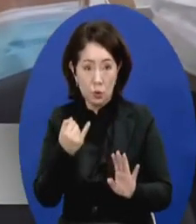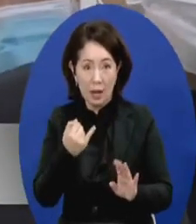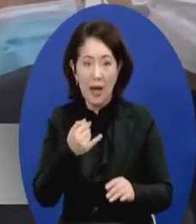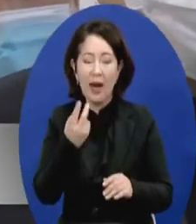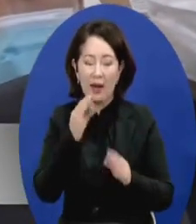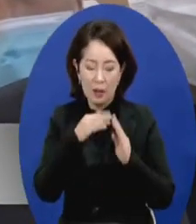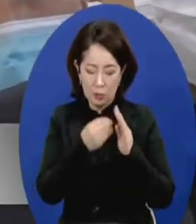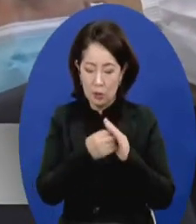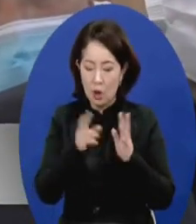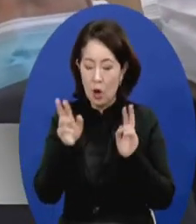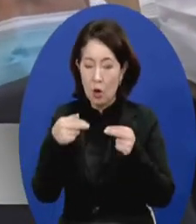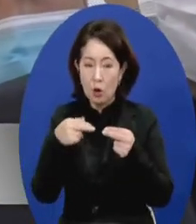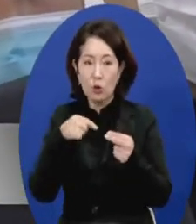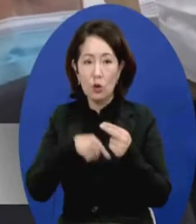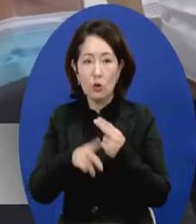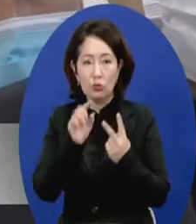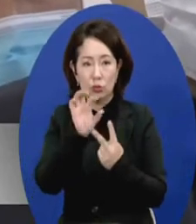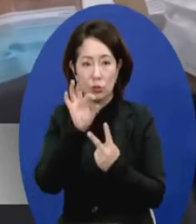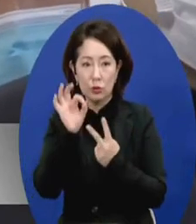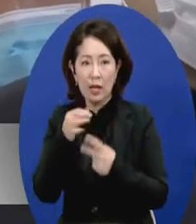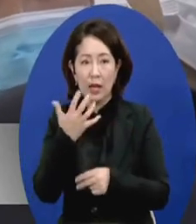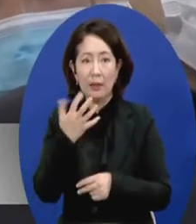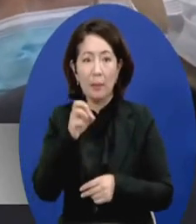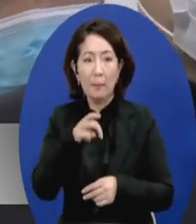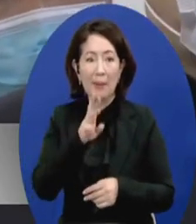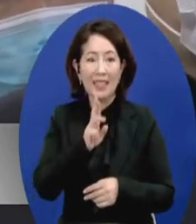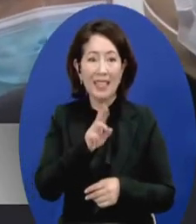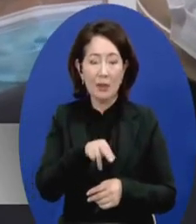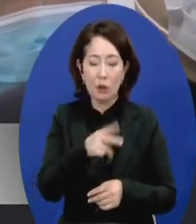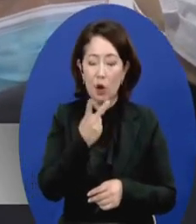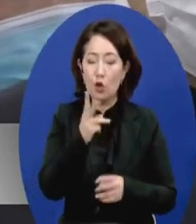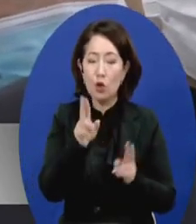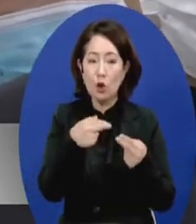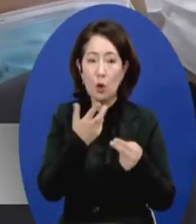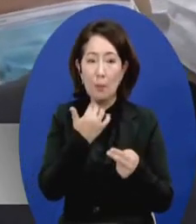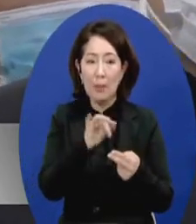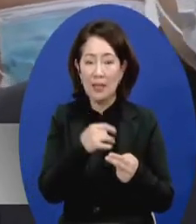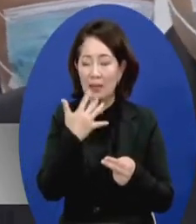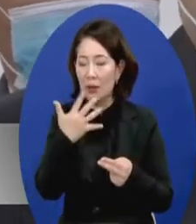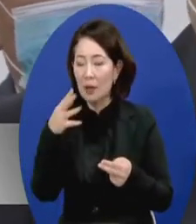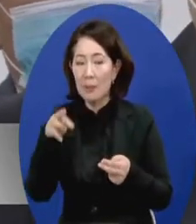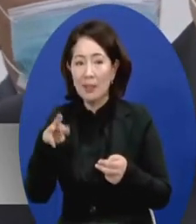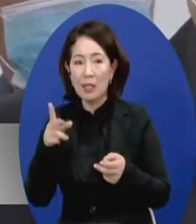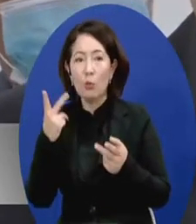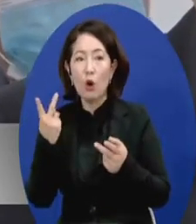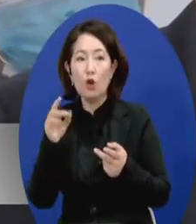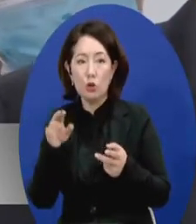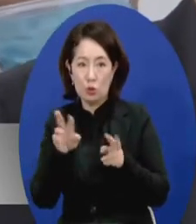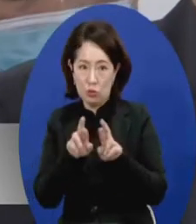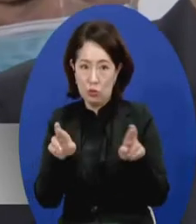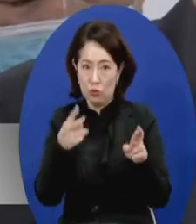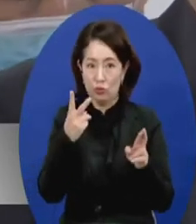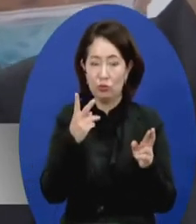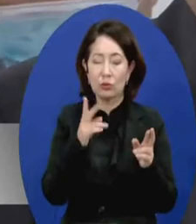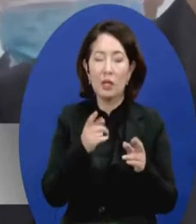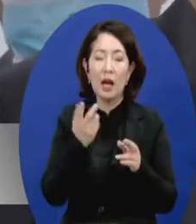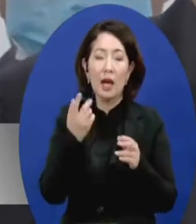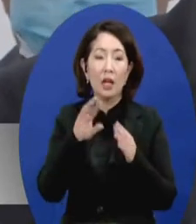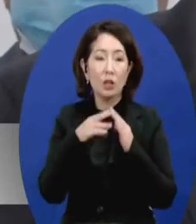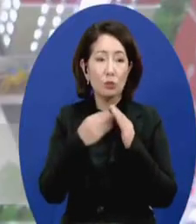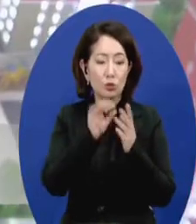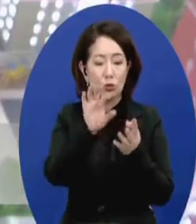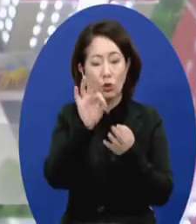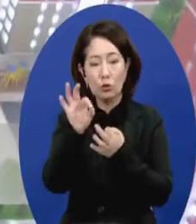зохион байгуулалтын хувьд бол 2 сонголттой 50 м квадрат 2 өрөө байр, 55 м квадрат 2 өрөө байр гэсэн 2